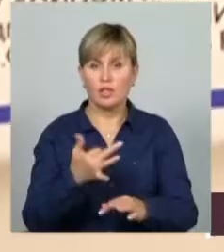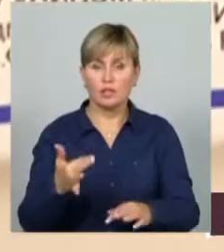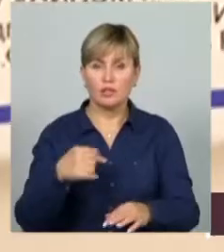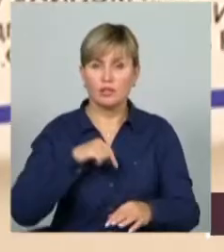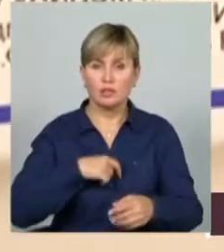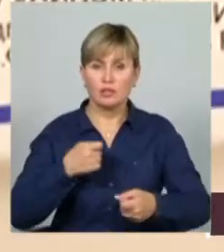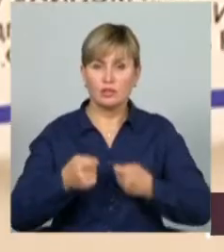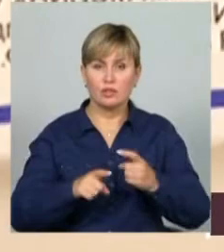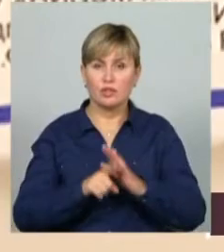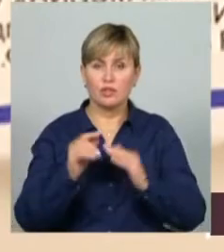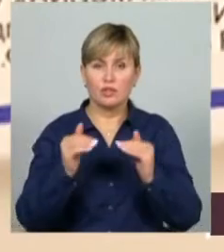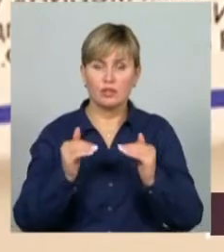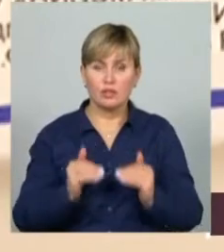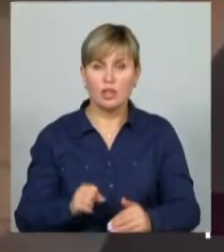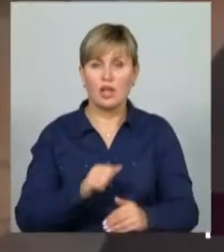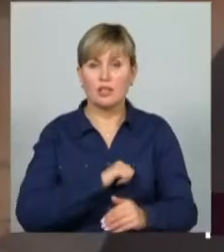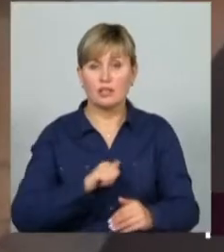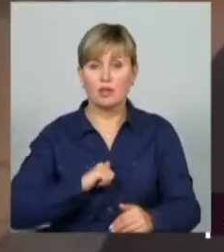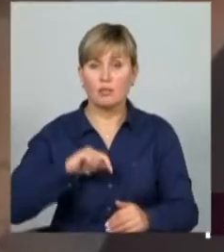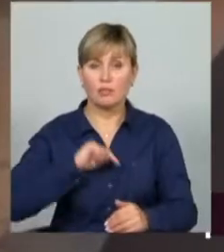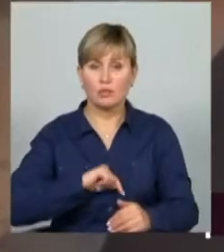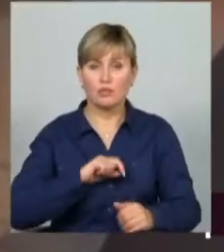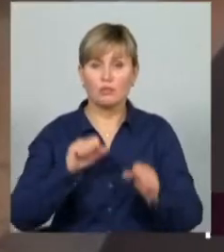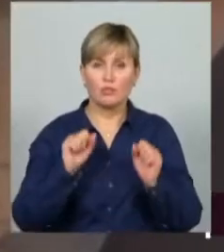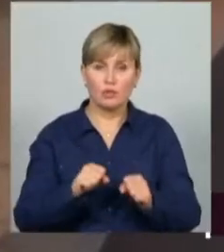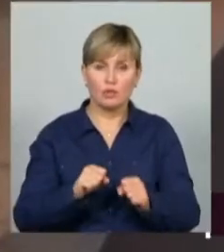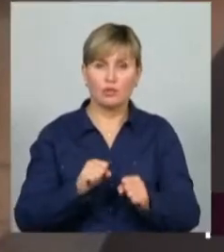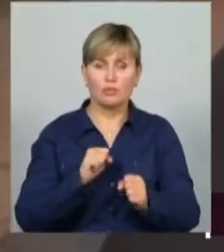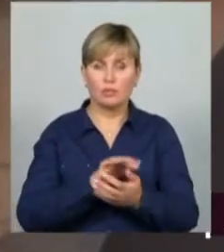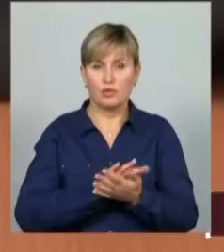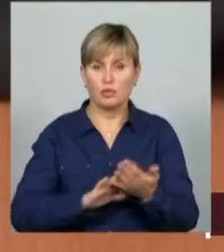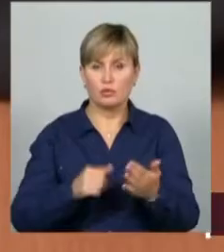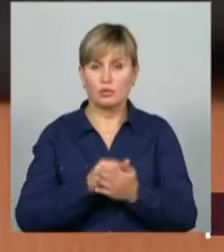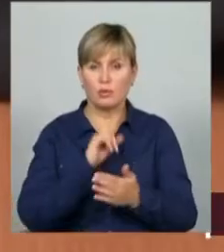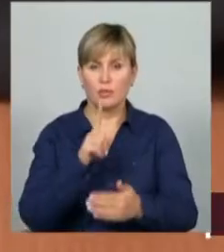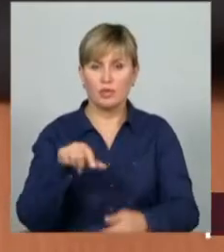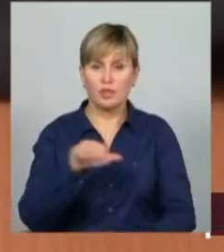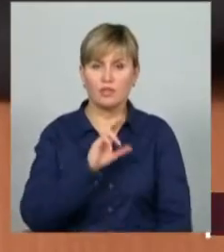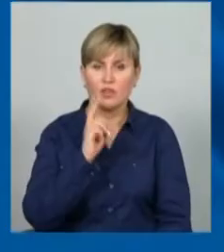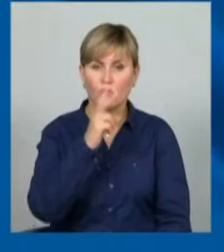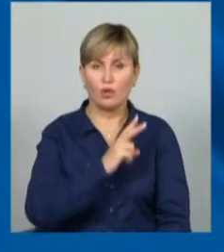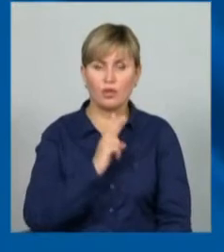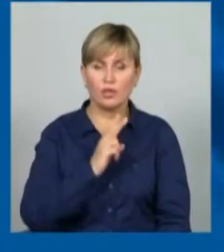антител начнет снижаться, а сам иммунитет может продержаться 1,5-2 года.